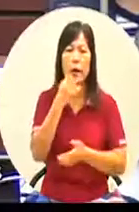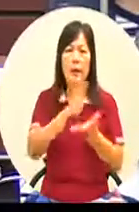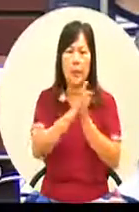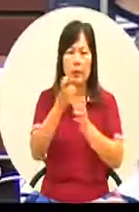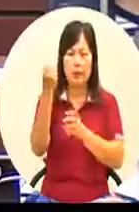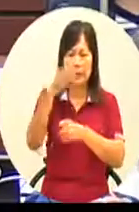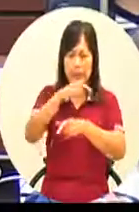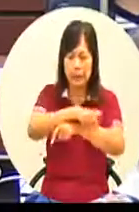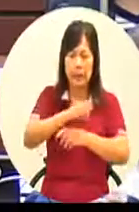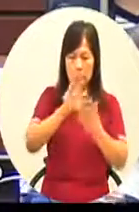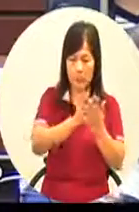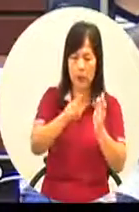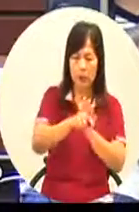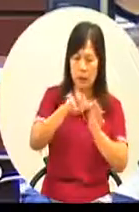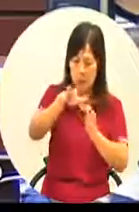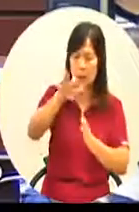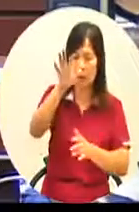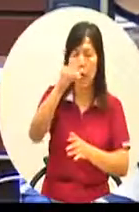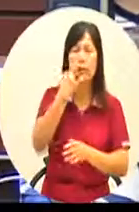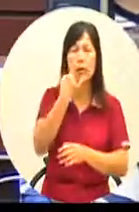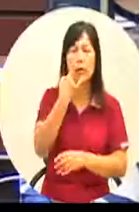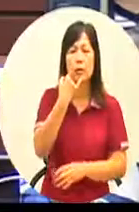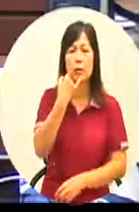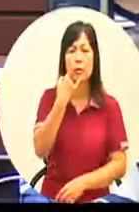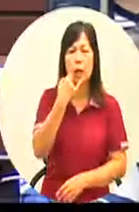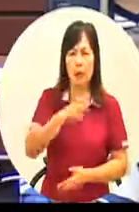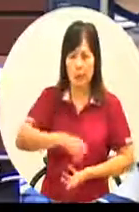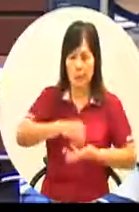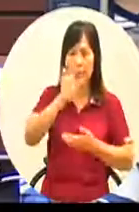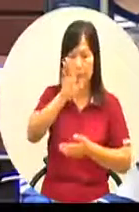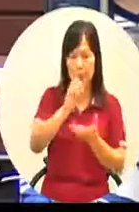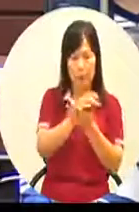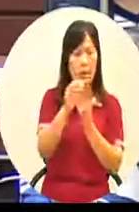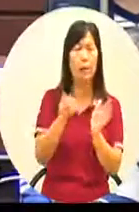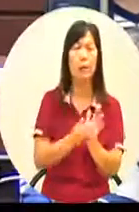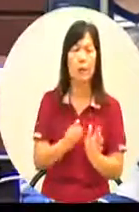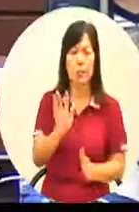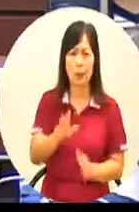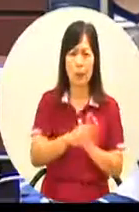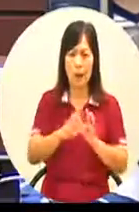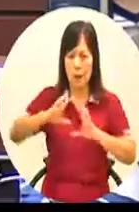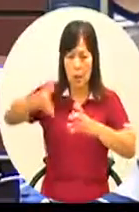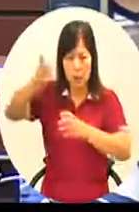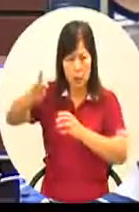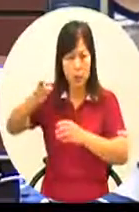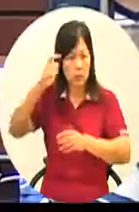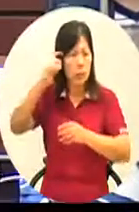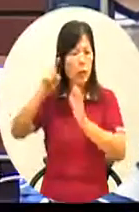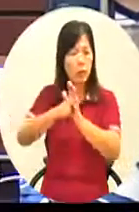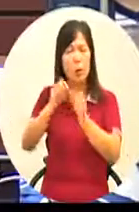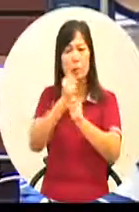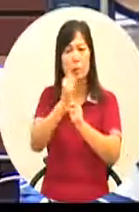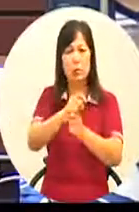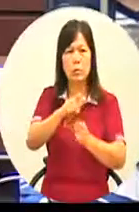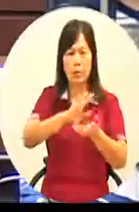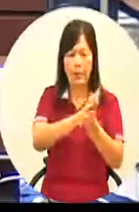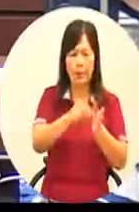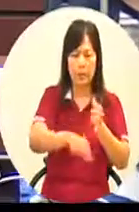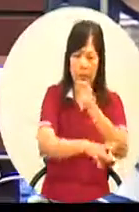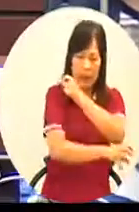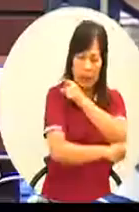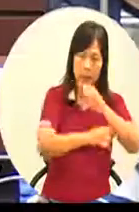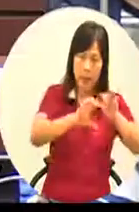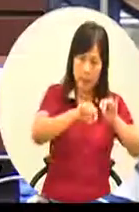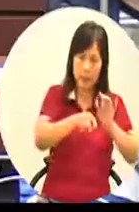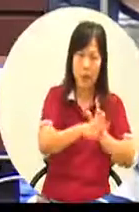向的一个机场。那这一点啊，我们有提出来报告。所以总统讲说，我们可以作为西南向的基地，其实